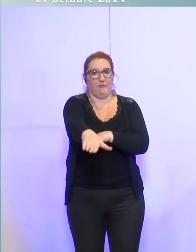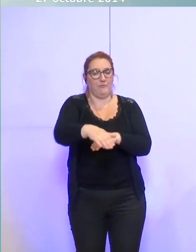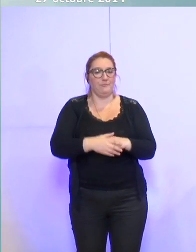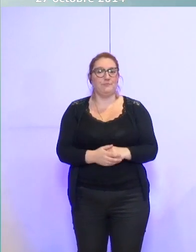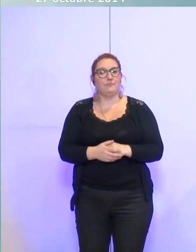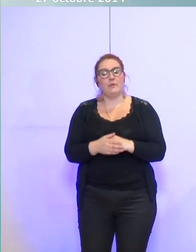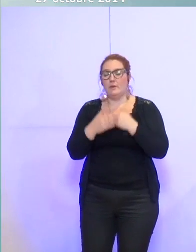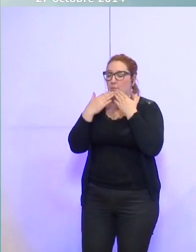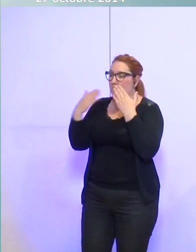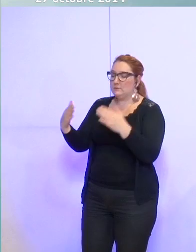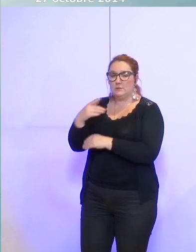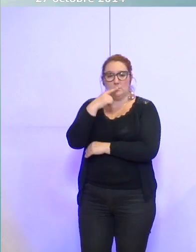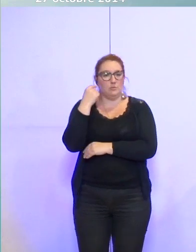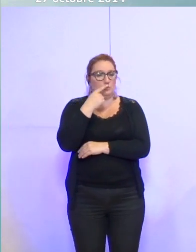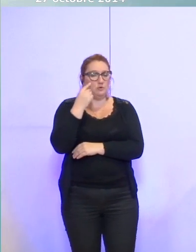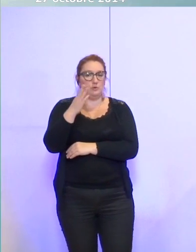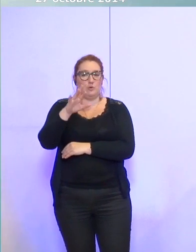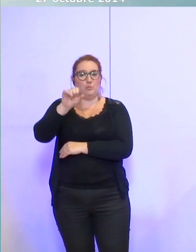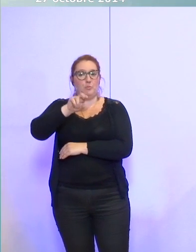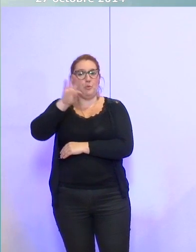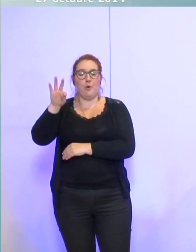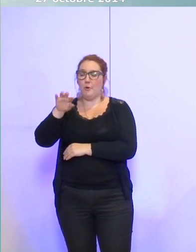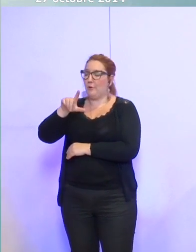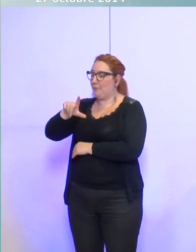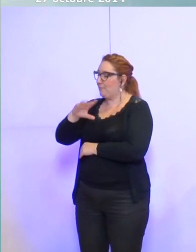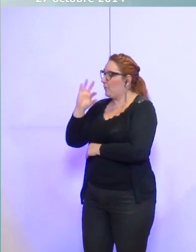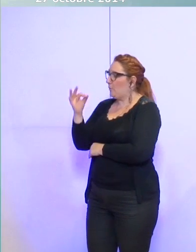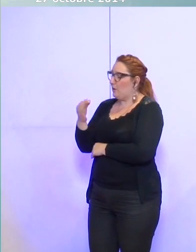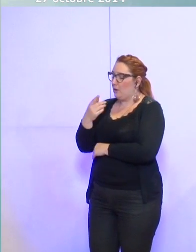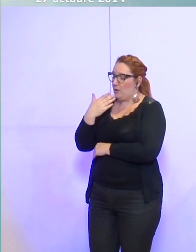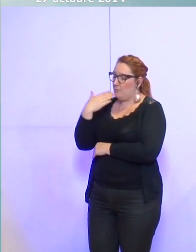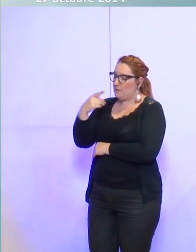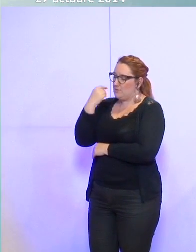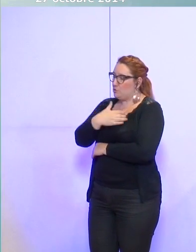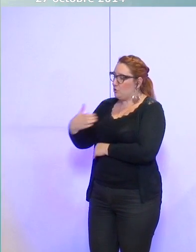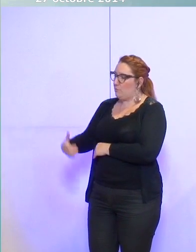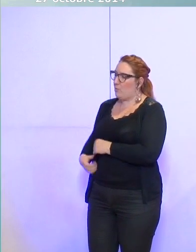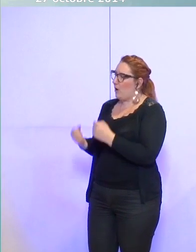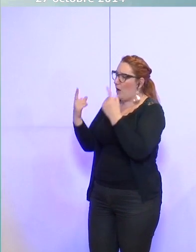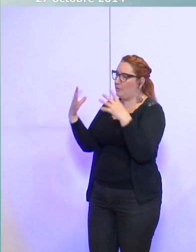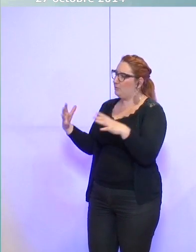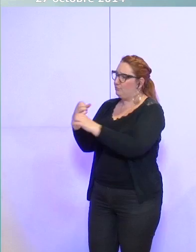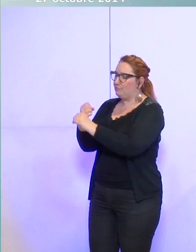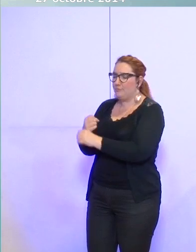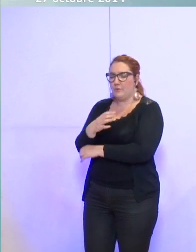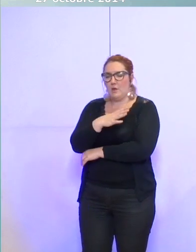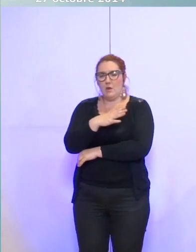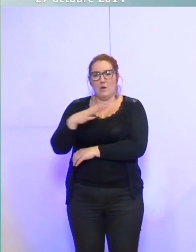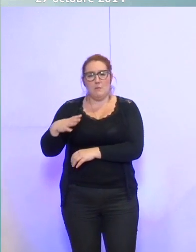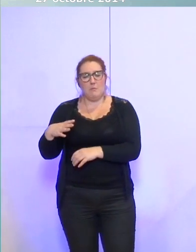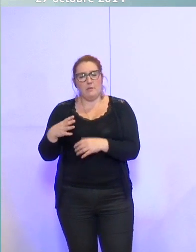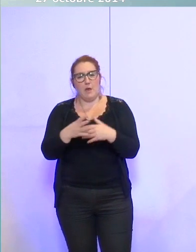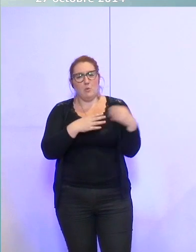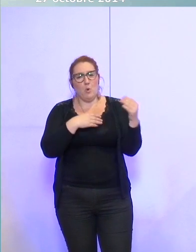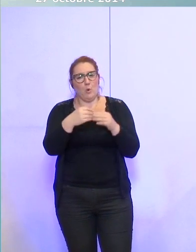Monsieur Breuil. Maire, je vais être très très rapide. Je me rappelle avoir demandé à Mademoiselle Lheureux en commission ce qu'elle comptait faire pour